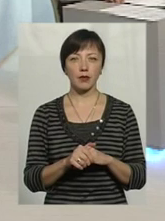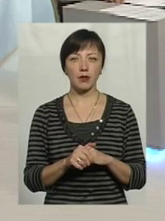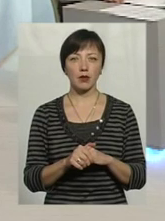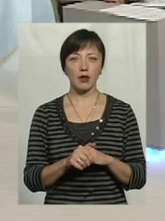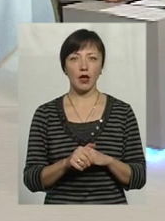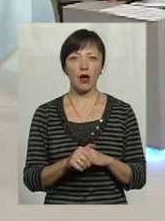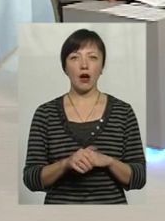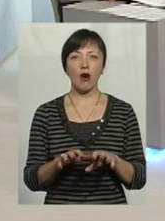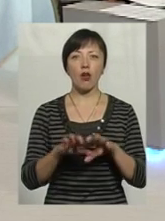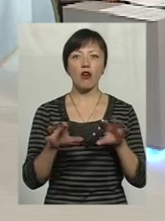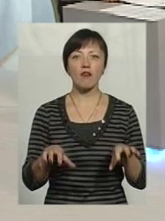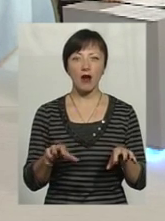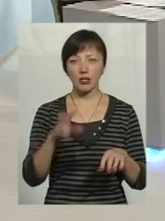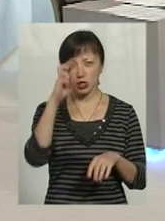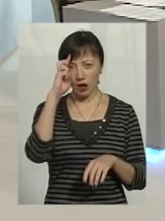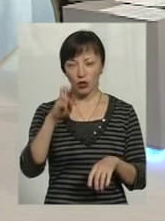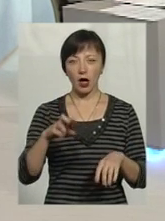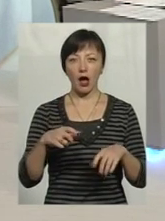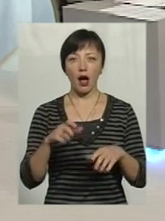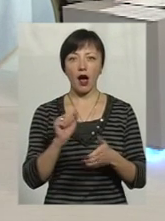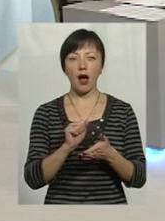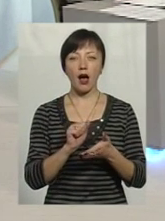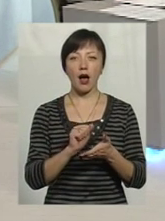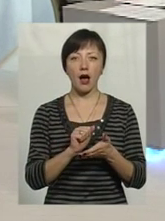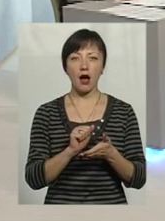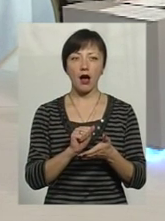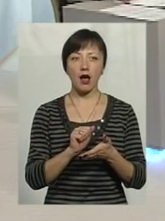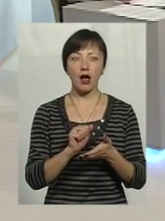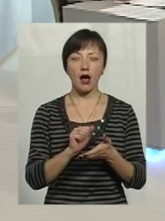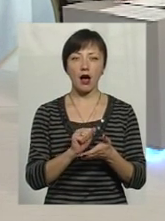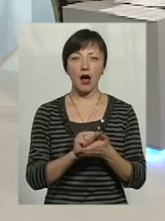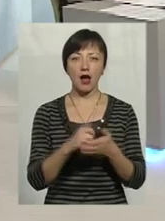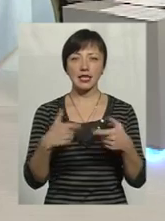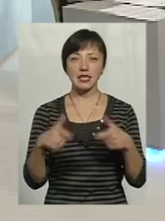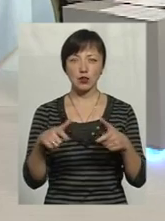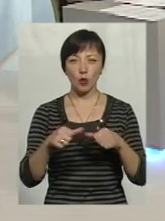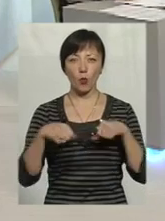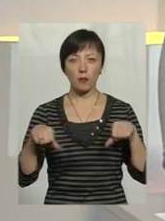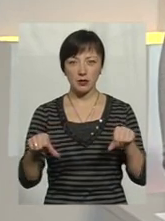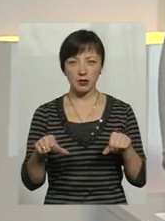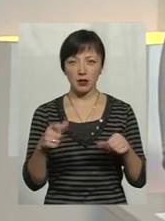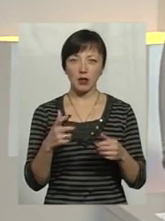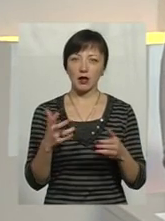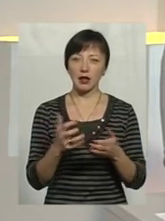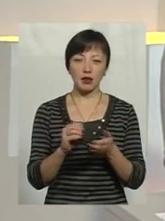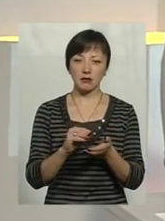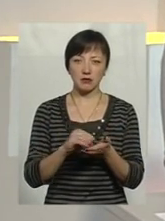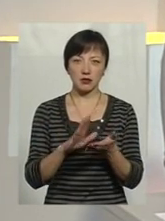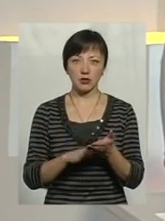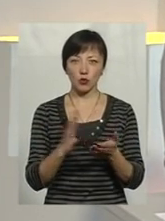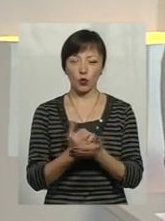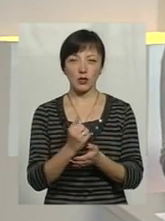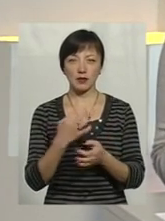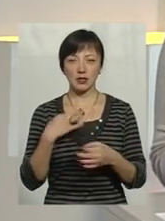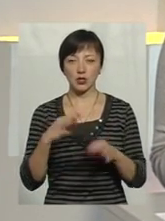але все ж таки, тут не задекларованих жодних доходів сина. Це взагалі як? Помилка? Чи це може